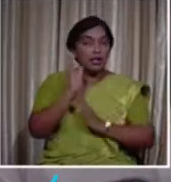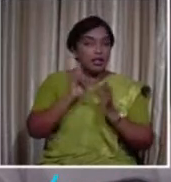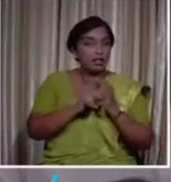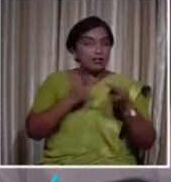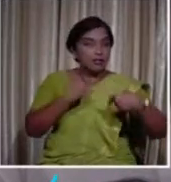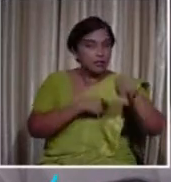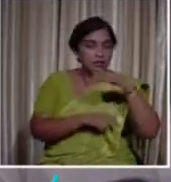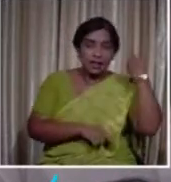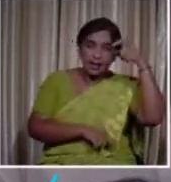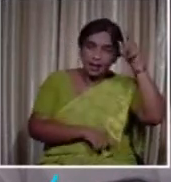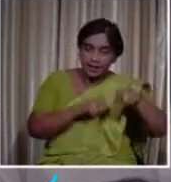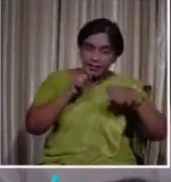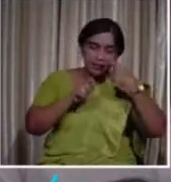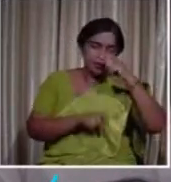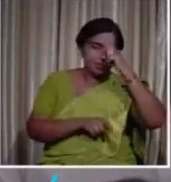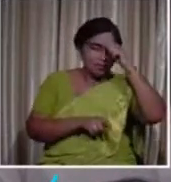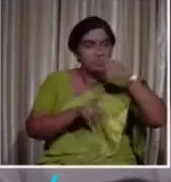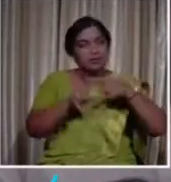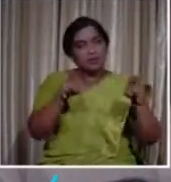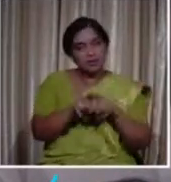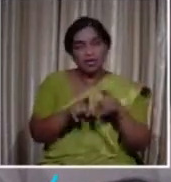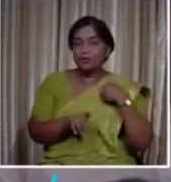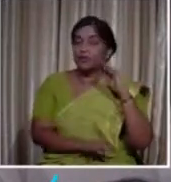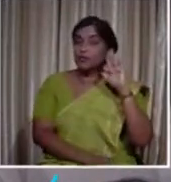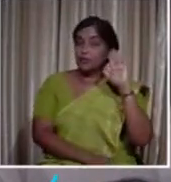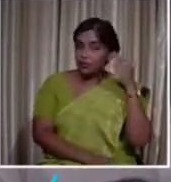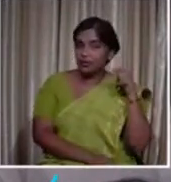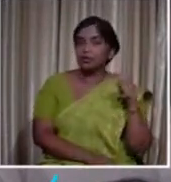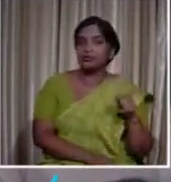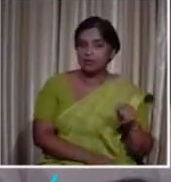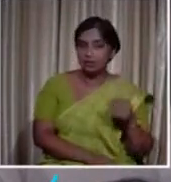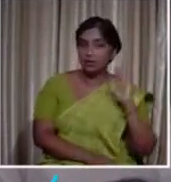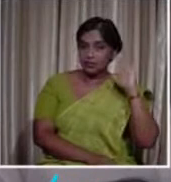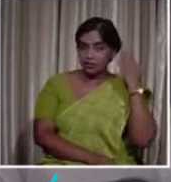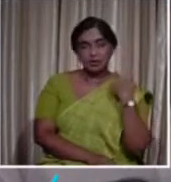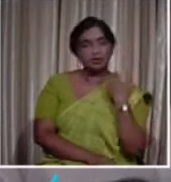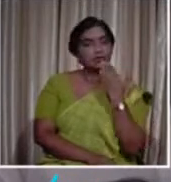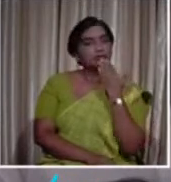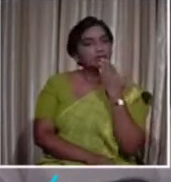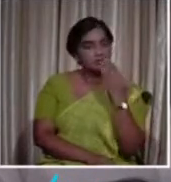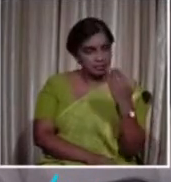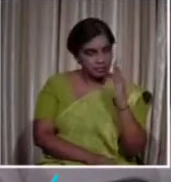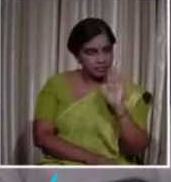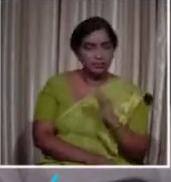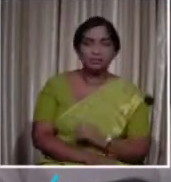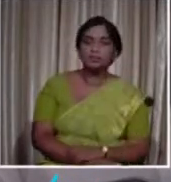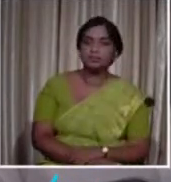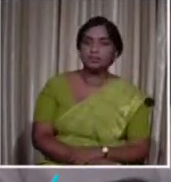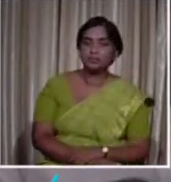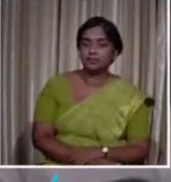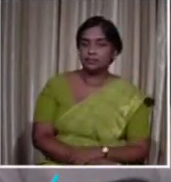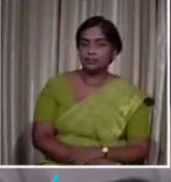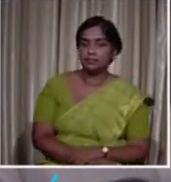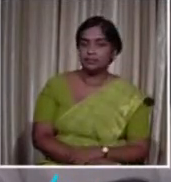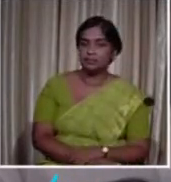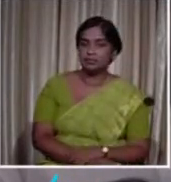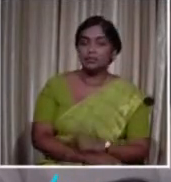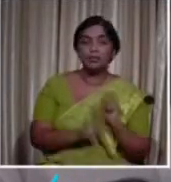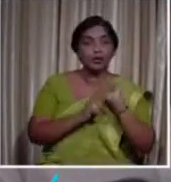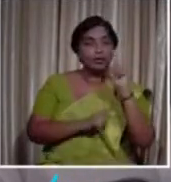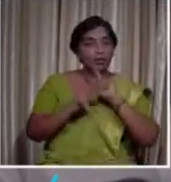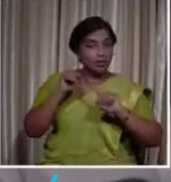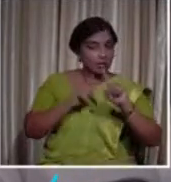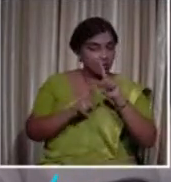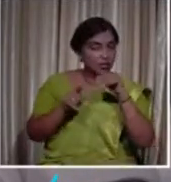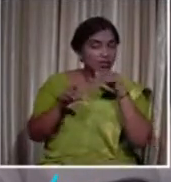मंत्रितुमान्लट मंत्रितुमियान्लट एवगेम विशेषयेन मेतन विशेष स्तुतियक् मट करन्न तियेनवा ए तमयि